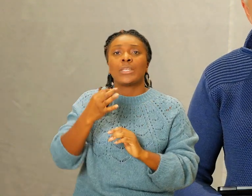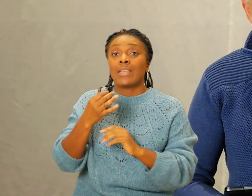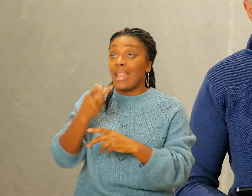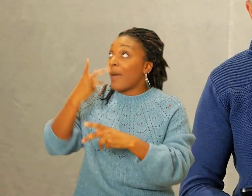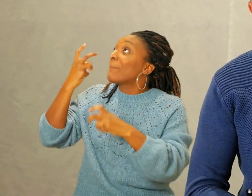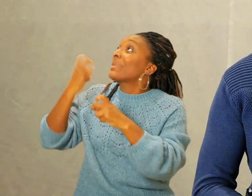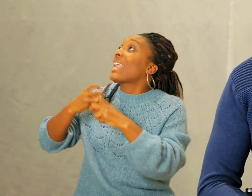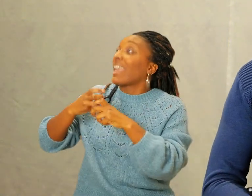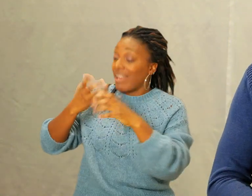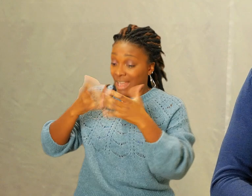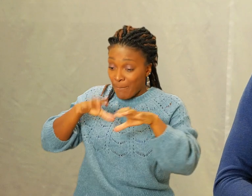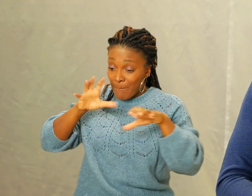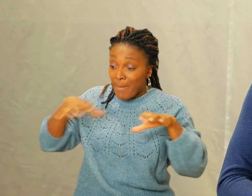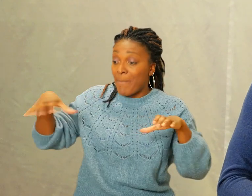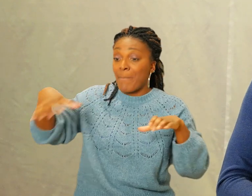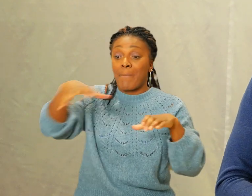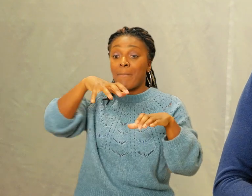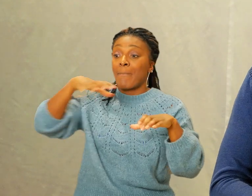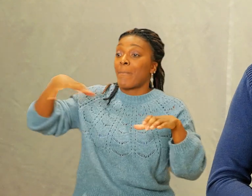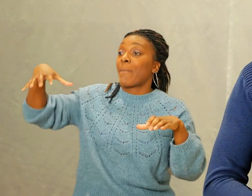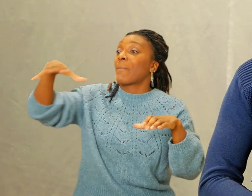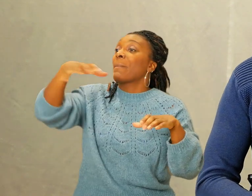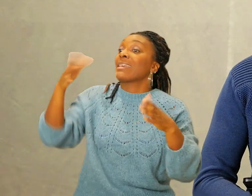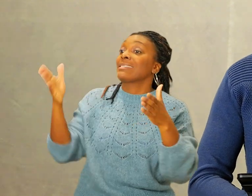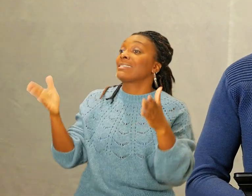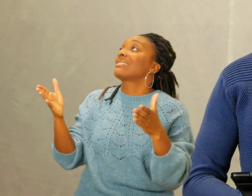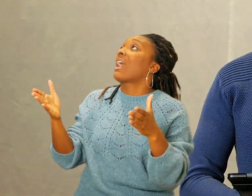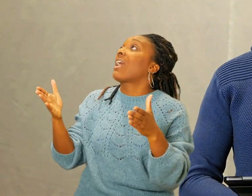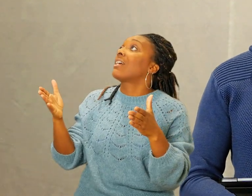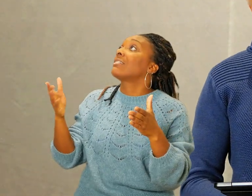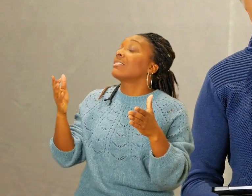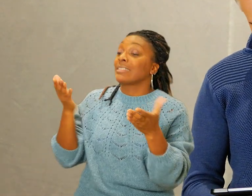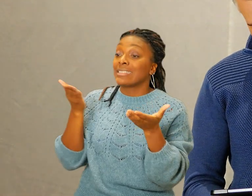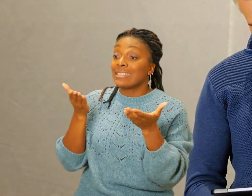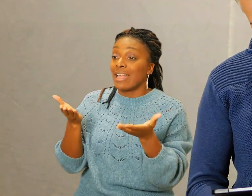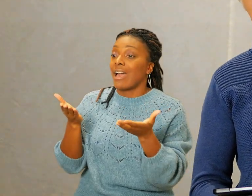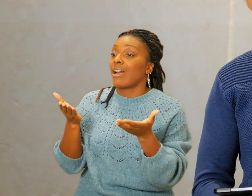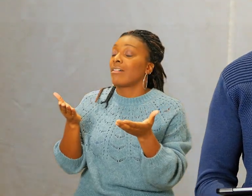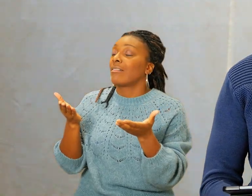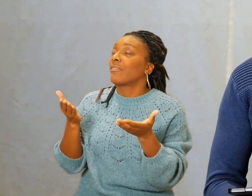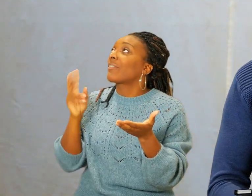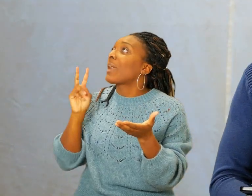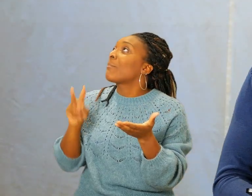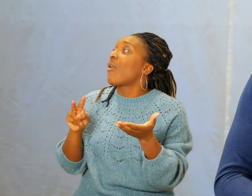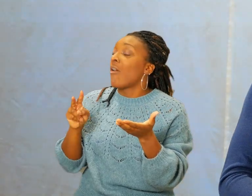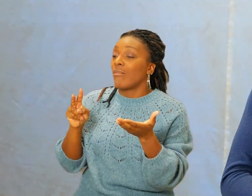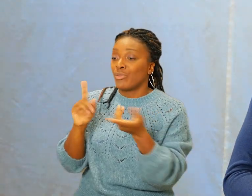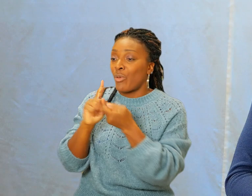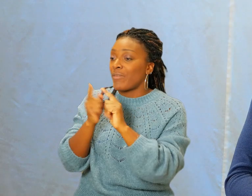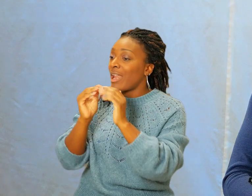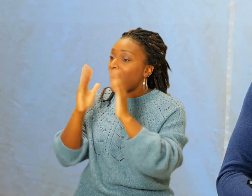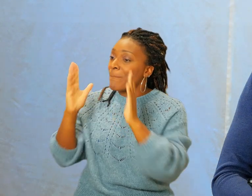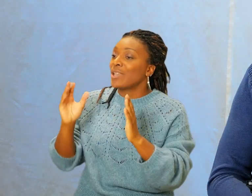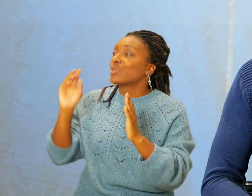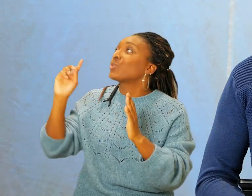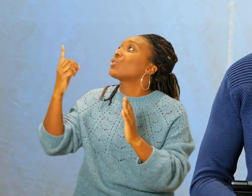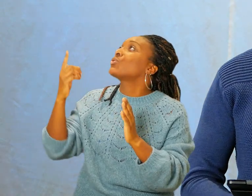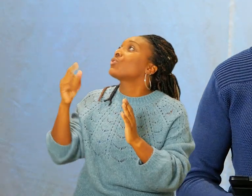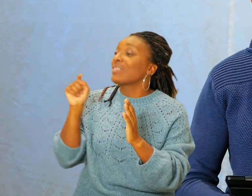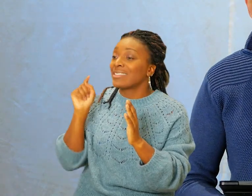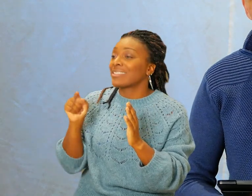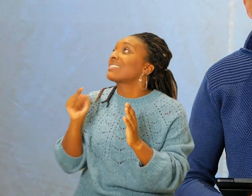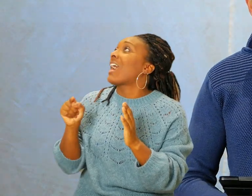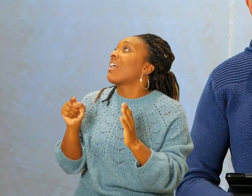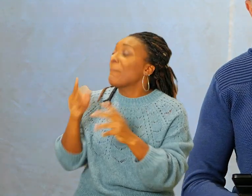pierre que je suis en train de monter comme un autel, sera un monument, et ça sera, la maison de Dieu. Il annonce là, ça sera la maison